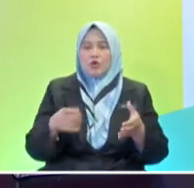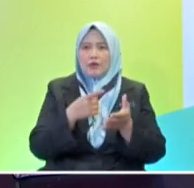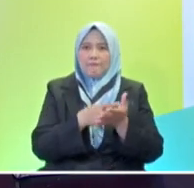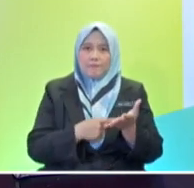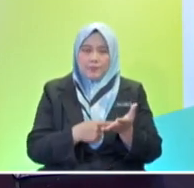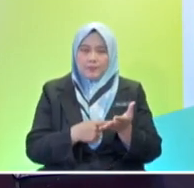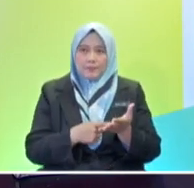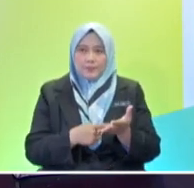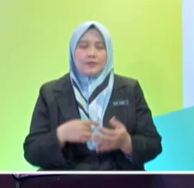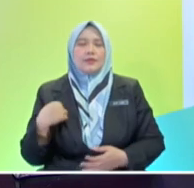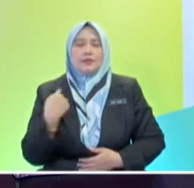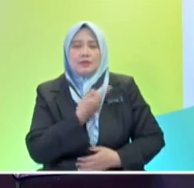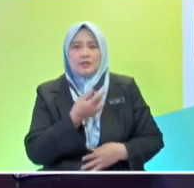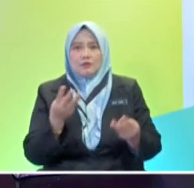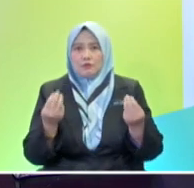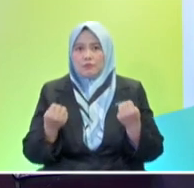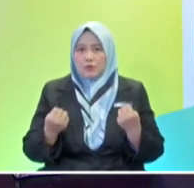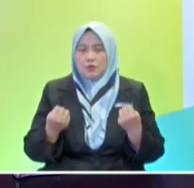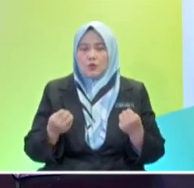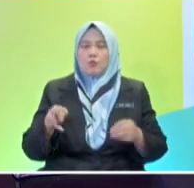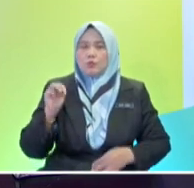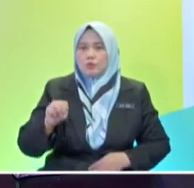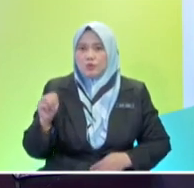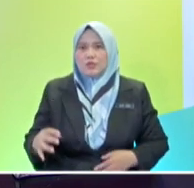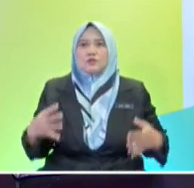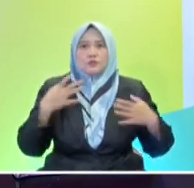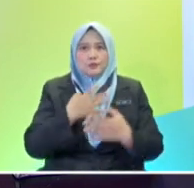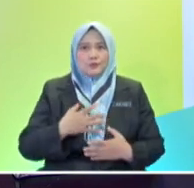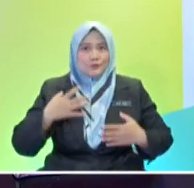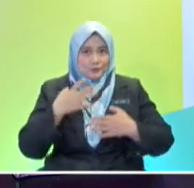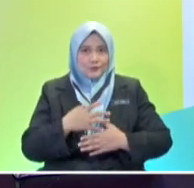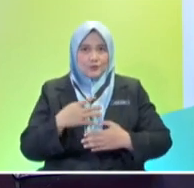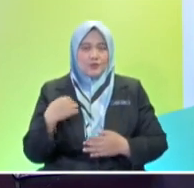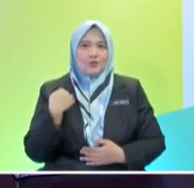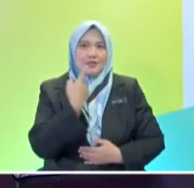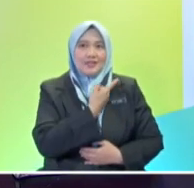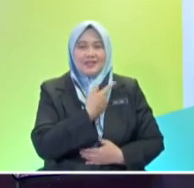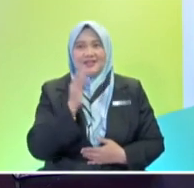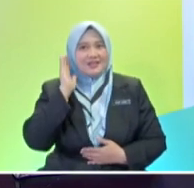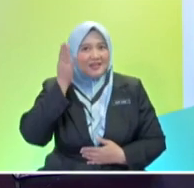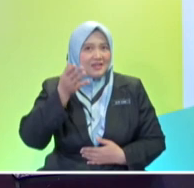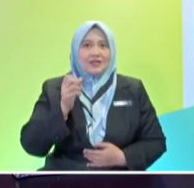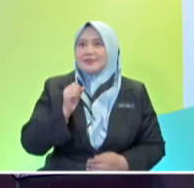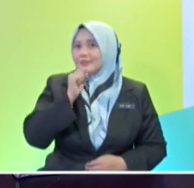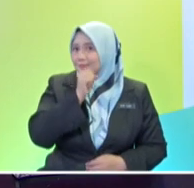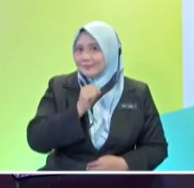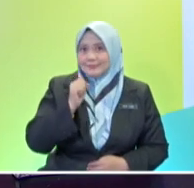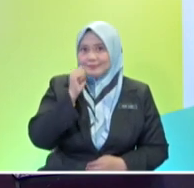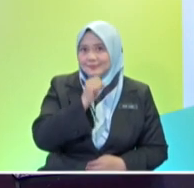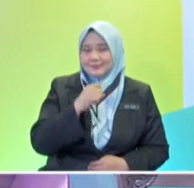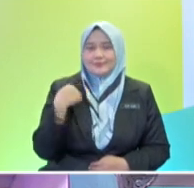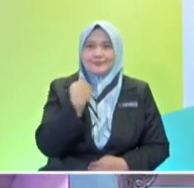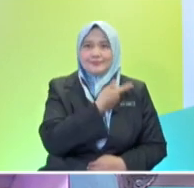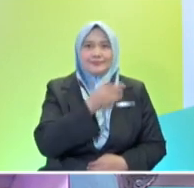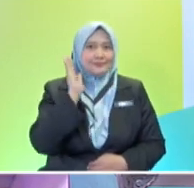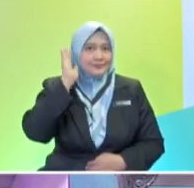rasa seronok, rasa gembira. Jadi murid-murid biasa suka buat apa, Mira? Menyanyi. Ya. Sekarang kita akan